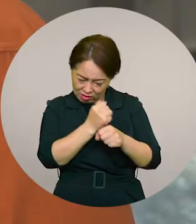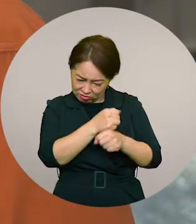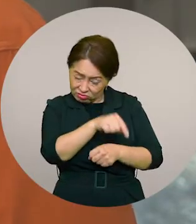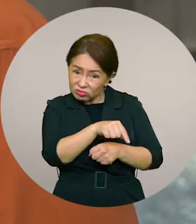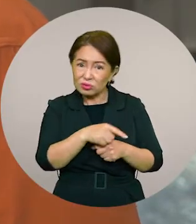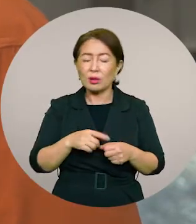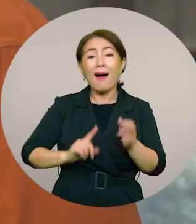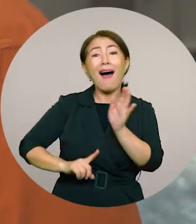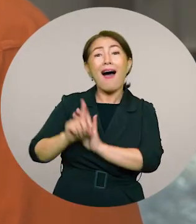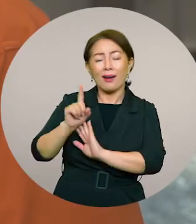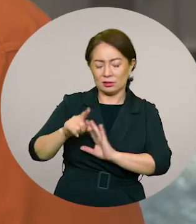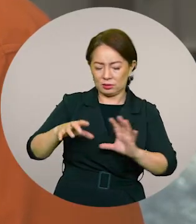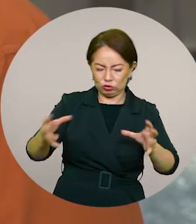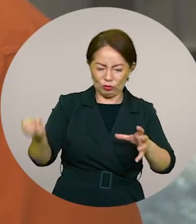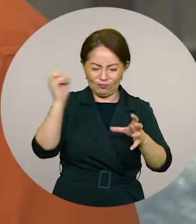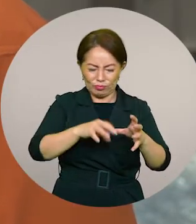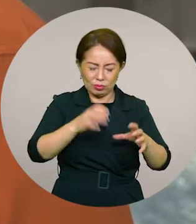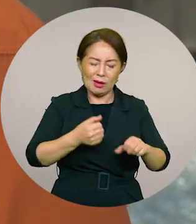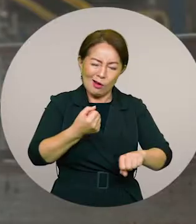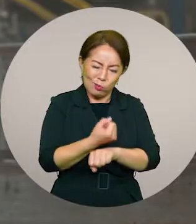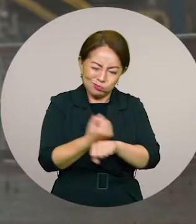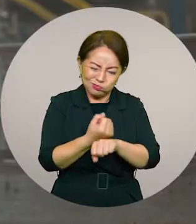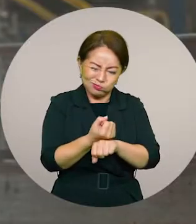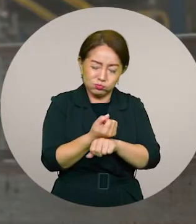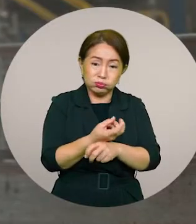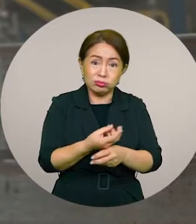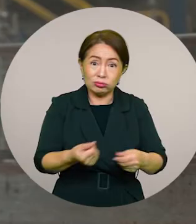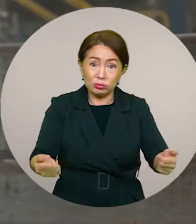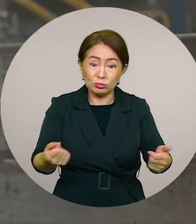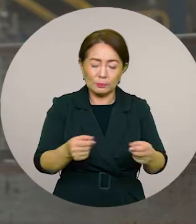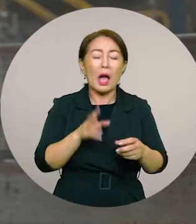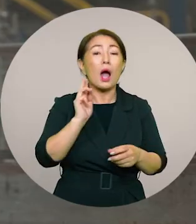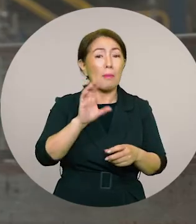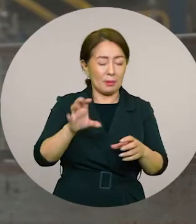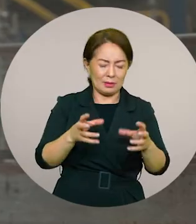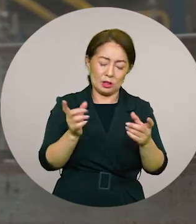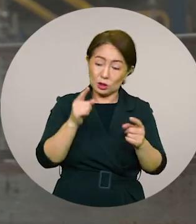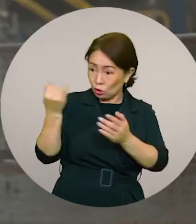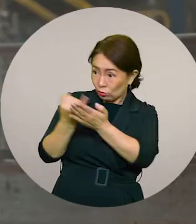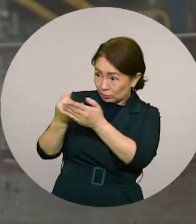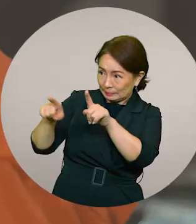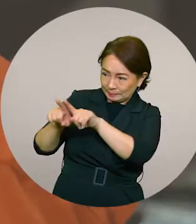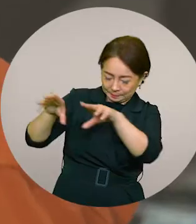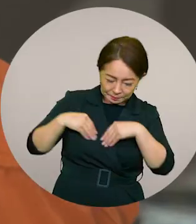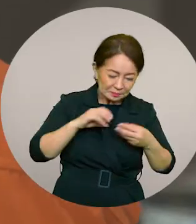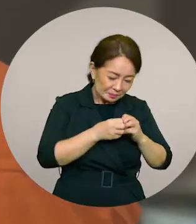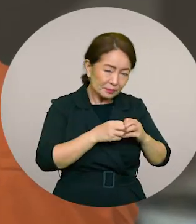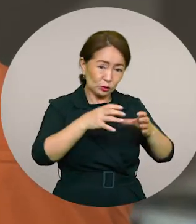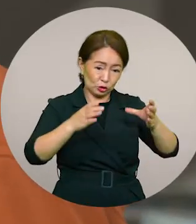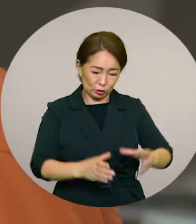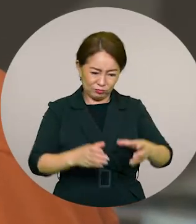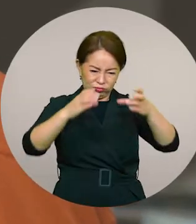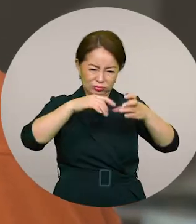анхдагч бутлуурын том компани байгаа. За энэ компани зураг төслөөр хийж байгаа. Бутлуурт одоо